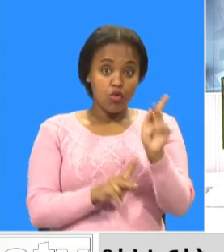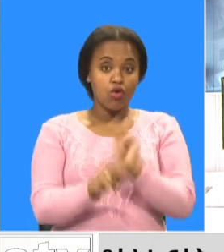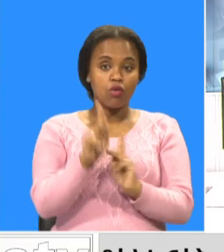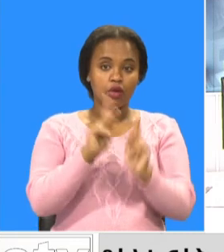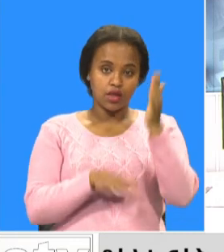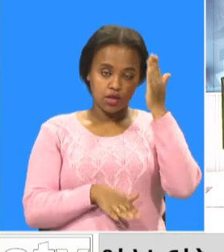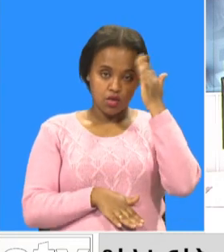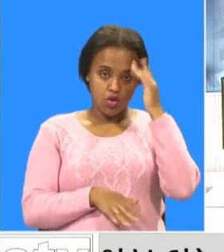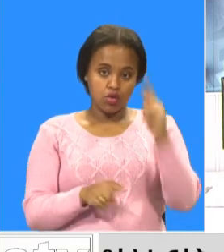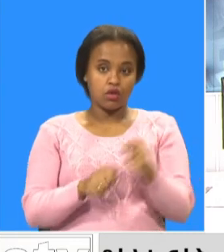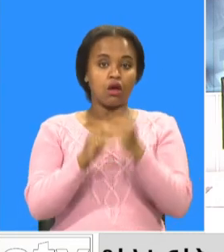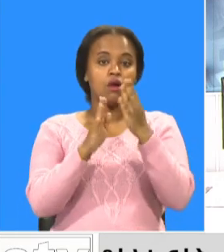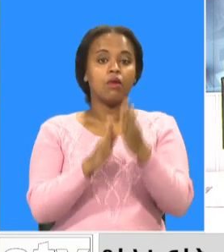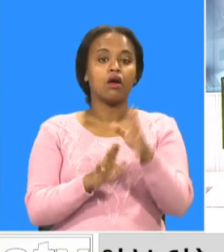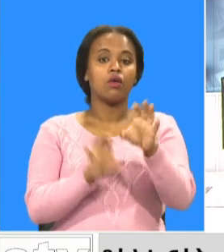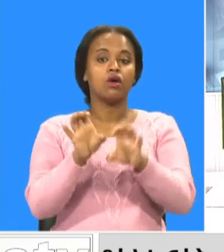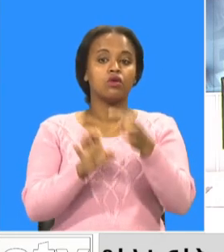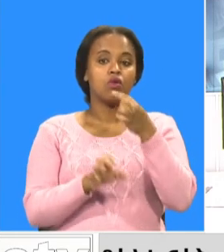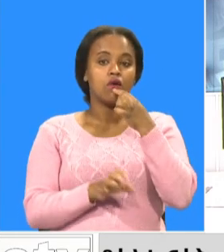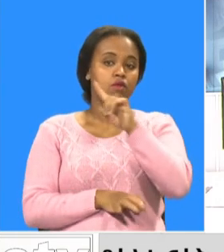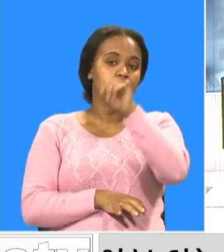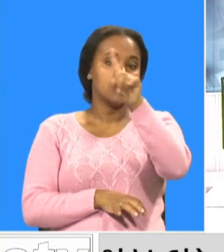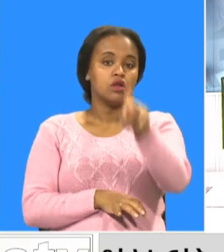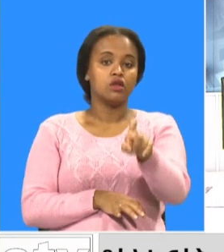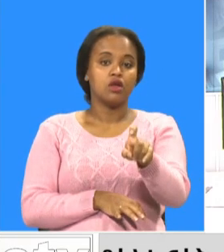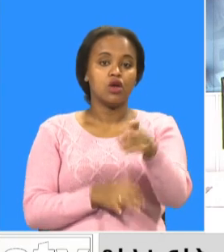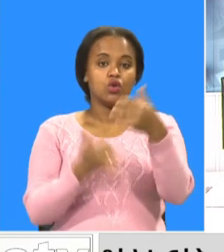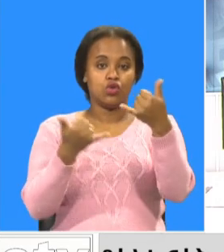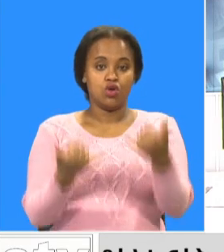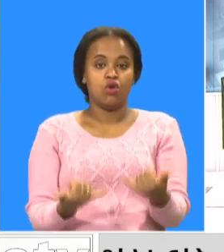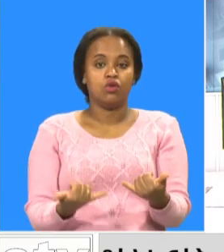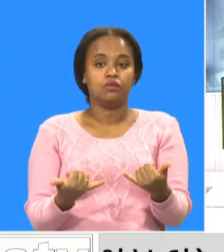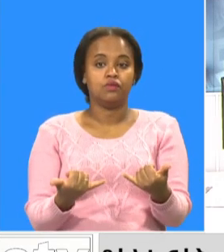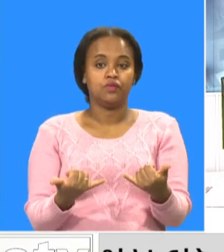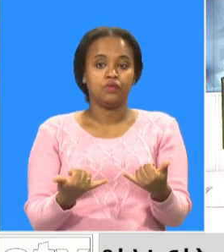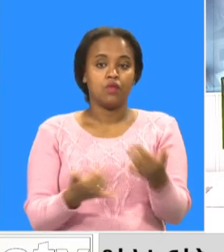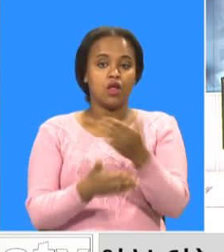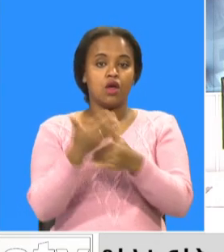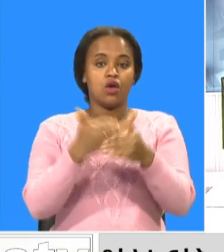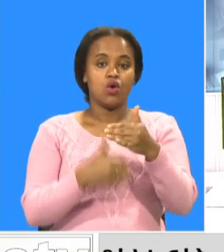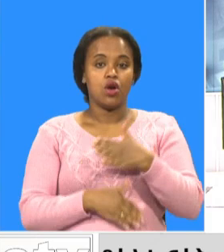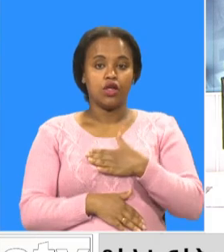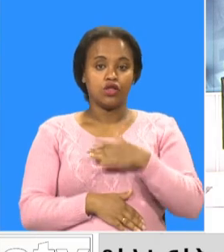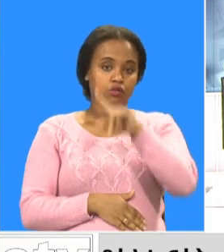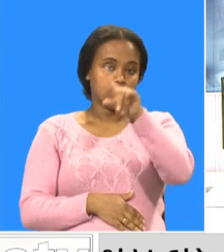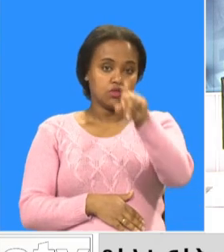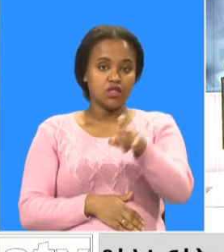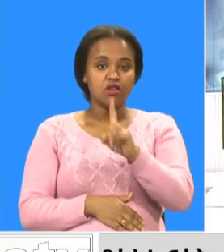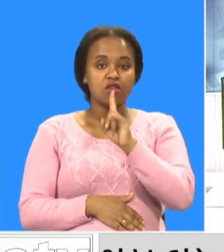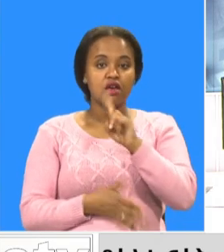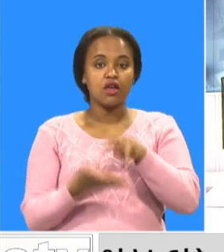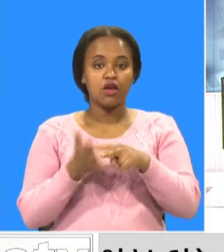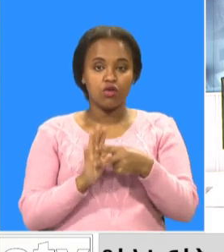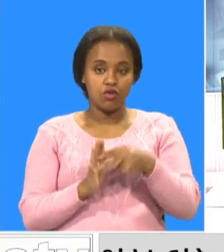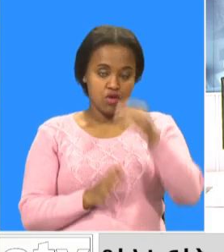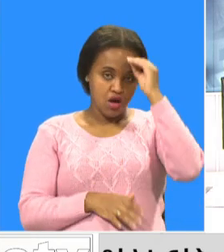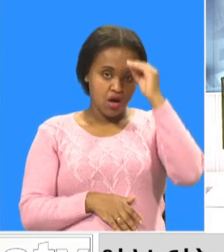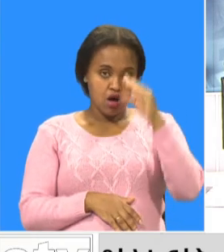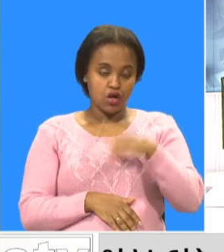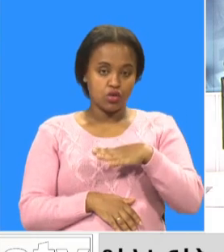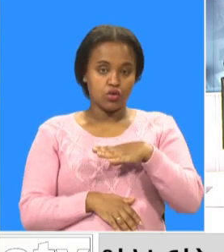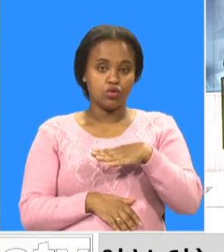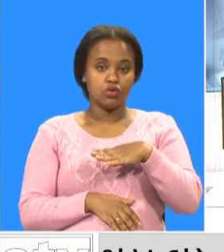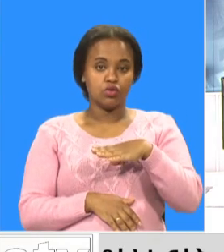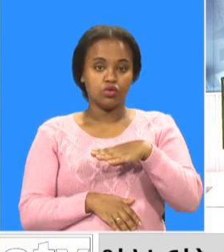አውቆ ተግባራዊ አድርጓል ወይ የሚሉት ጥያቄዎች እንግዲህ አሁንም የሁላችንም ጥያቄ ነው ማለት ነው። አቶ ደመሩ ደምጣ